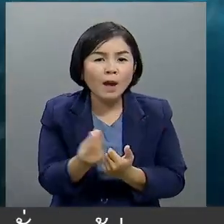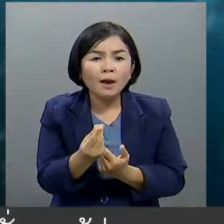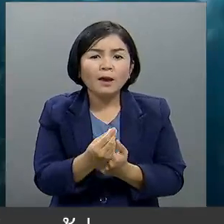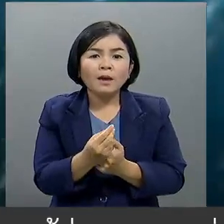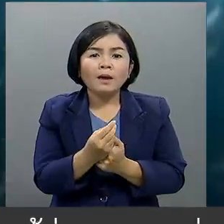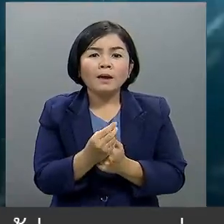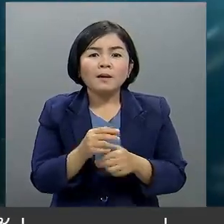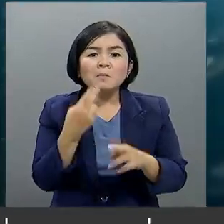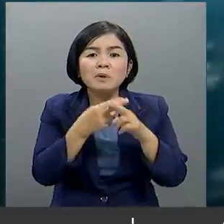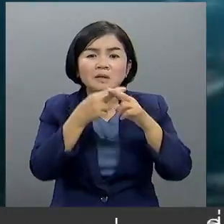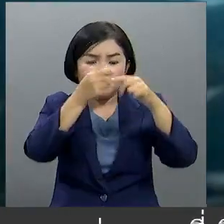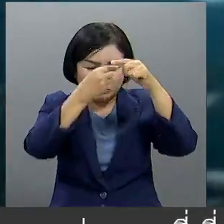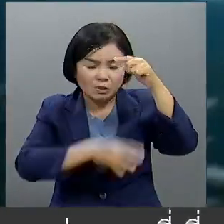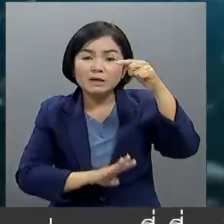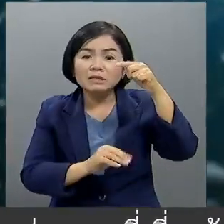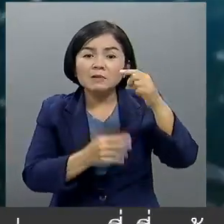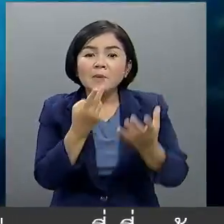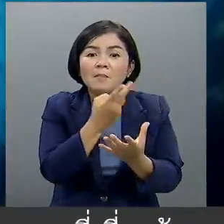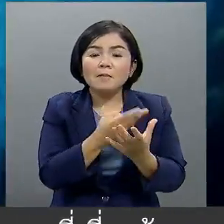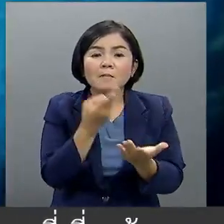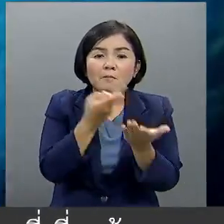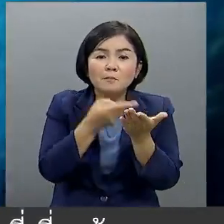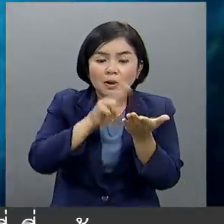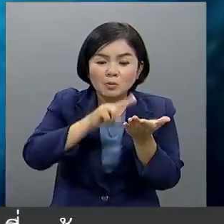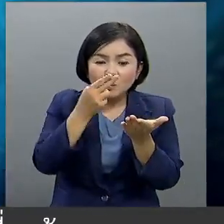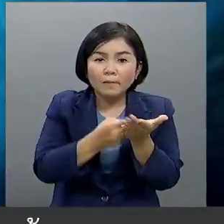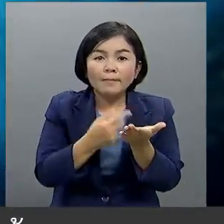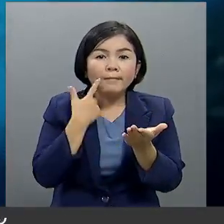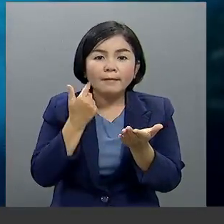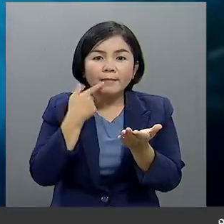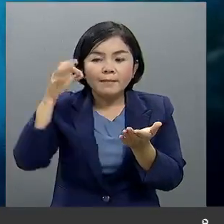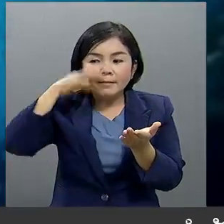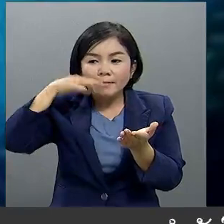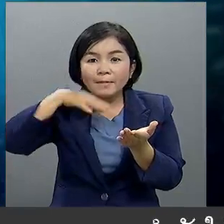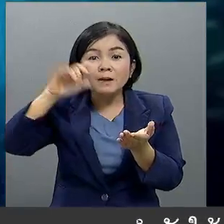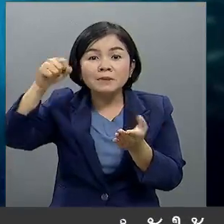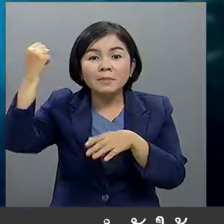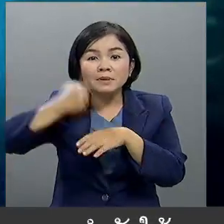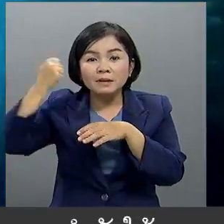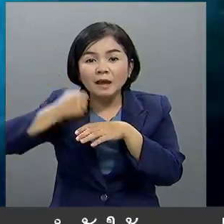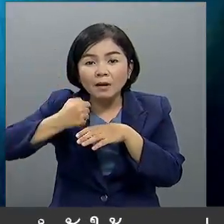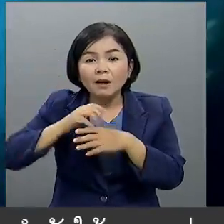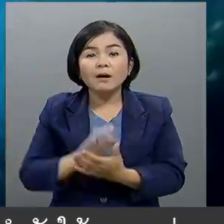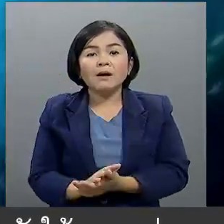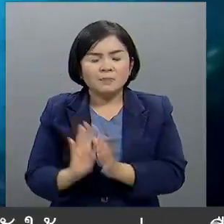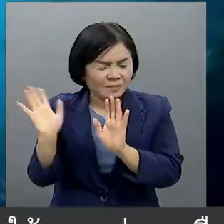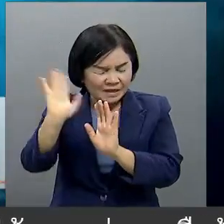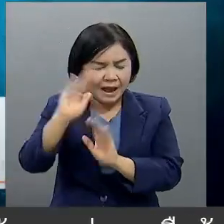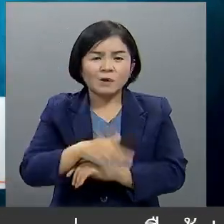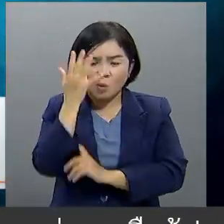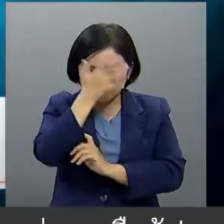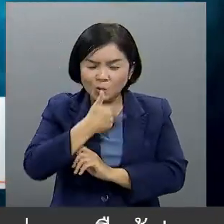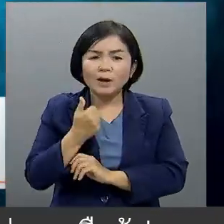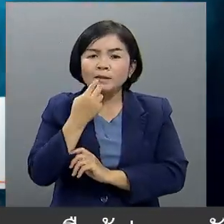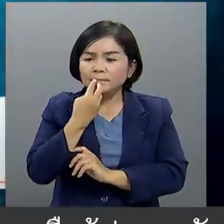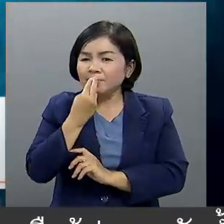อุ้ยถ้าเป็นปลาทูนี่น้ำพริกไหลกระปุกเลยนะ เดี๋ยวน้องปลา คุณจะคุณช่วยดื่มด่ำความสวยงามสักครู่หนึ่งก่อนกินได้ไหม โอเคครับ